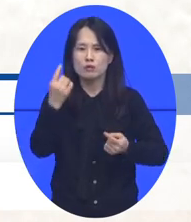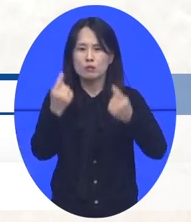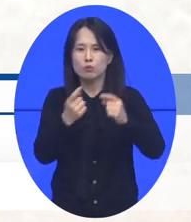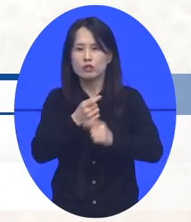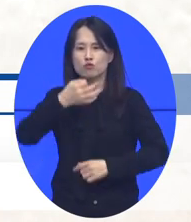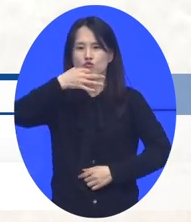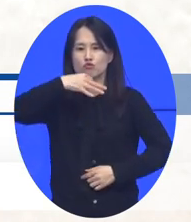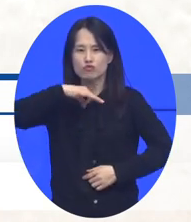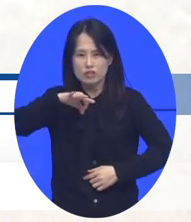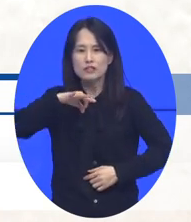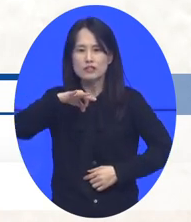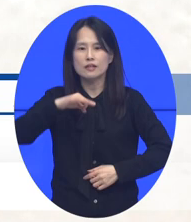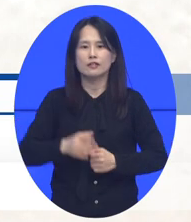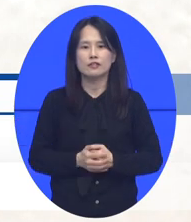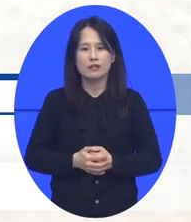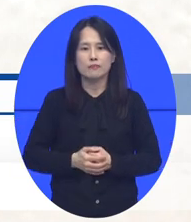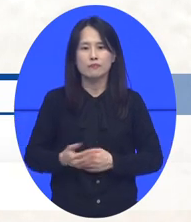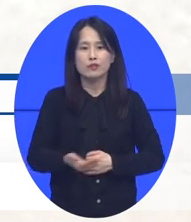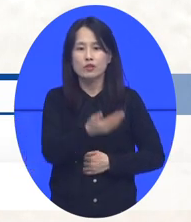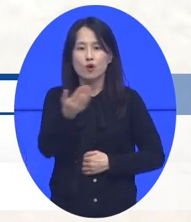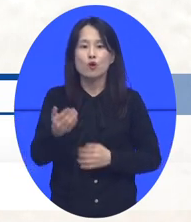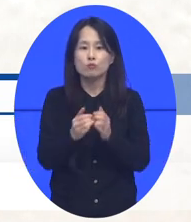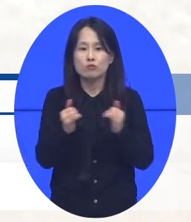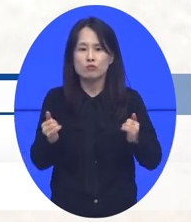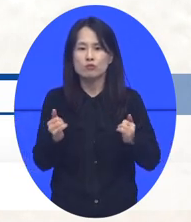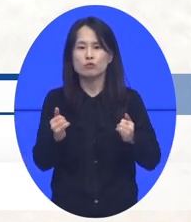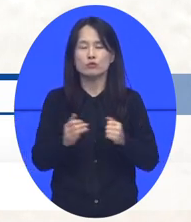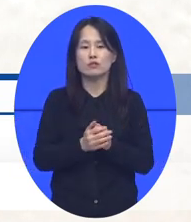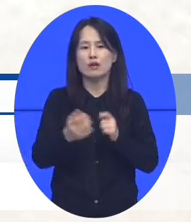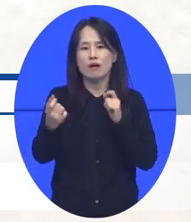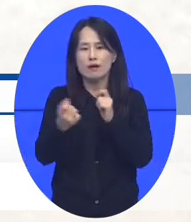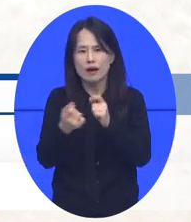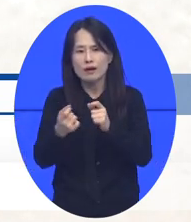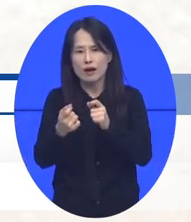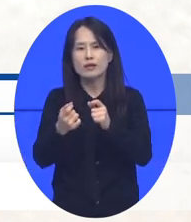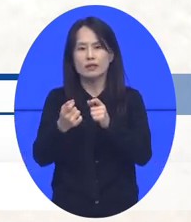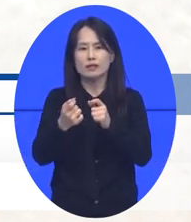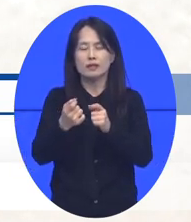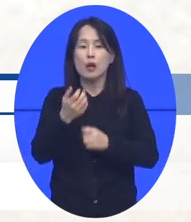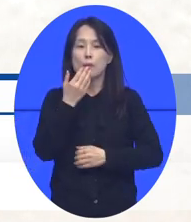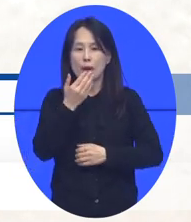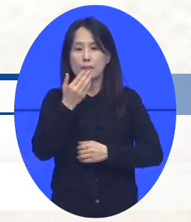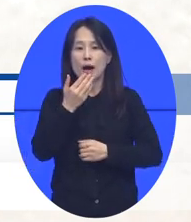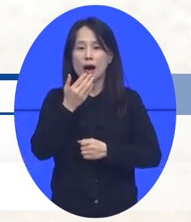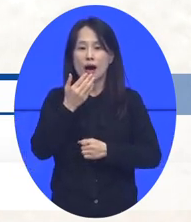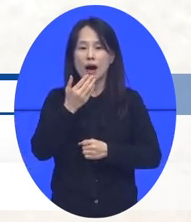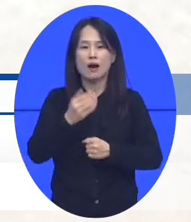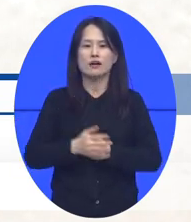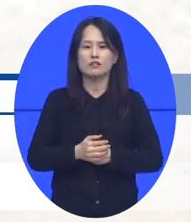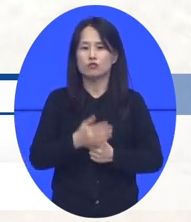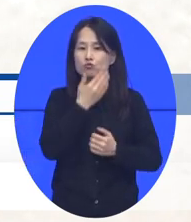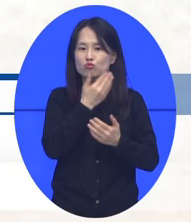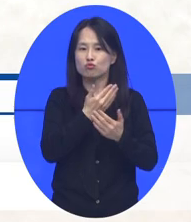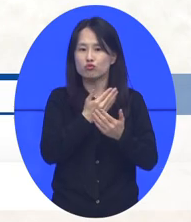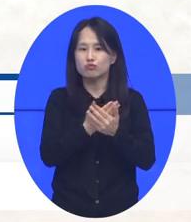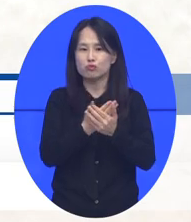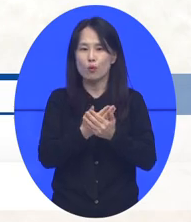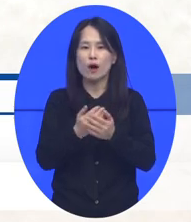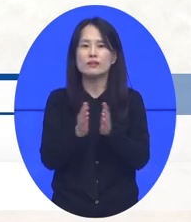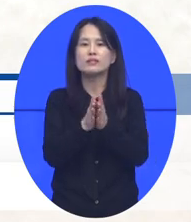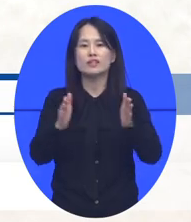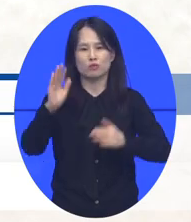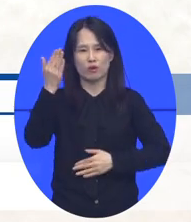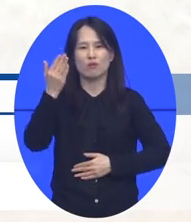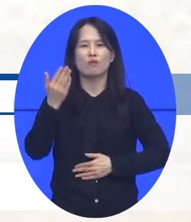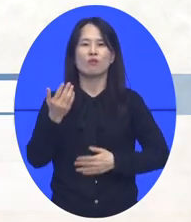경기도를 보다 효율적으로 도민들과 국민들께 이렇게 다가가도록 하는 굉장히 중요한